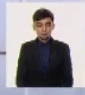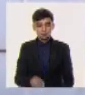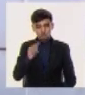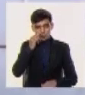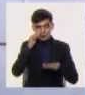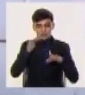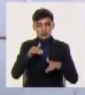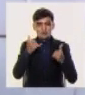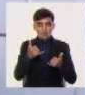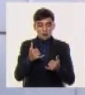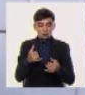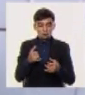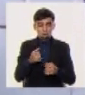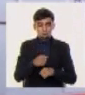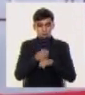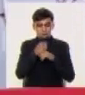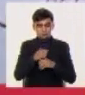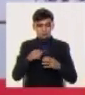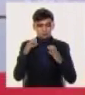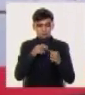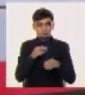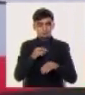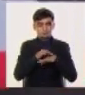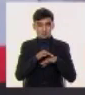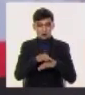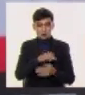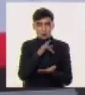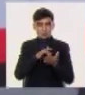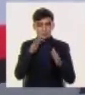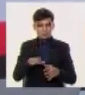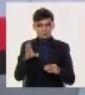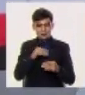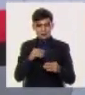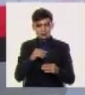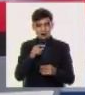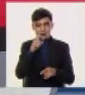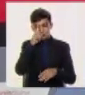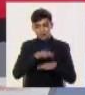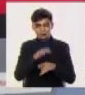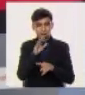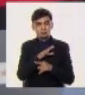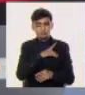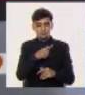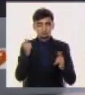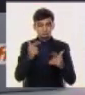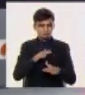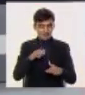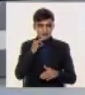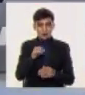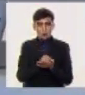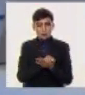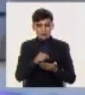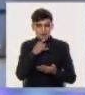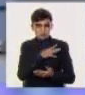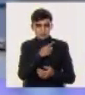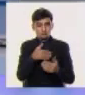А в Шымкенте сегодня взбунтовались городские перевозчики. Они не согласны с предписанием из Акимата. Документ обязывает их обновить